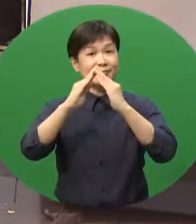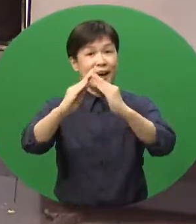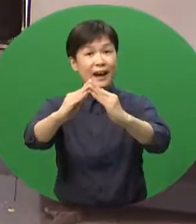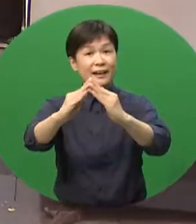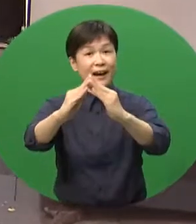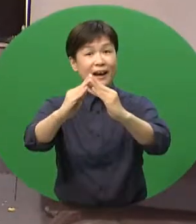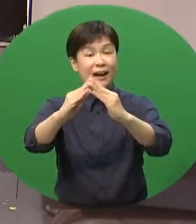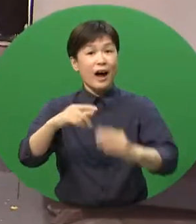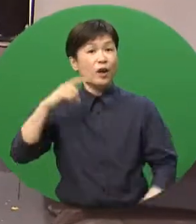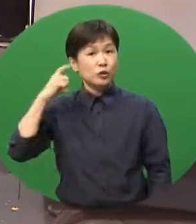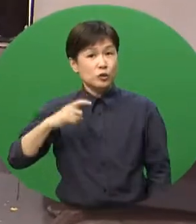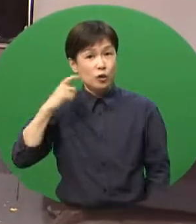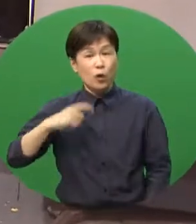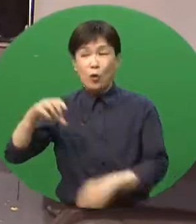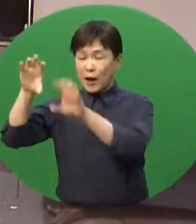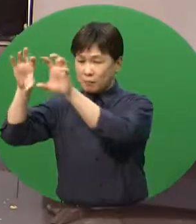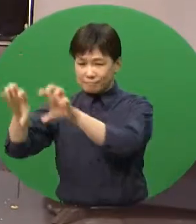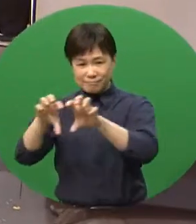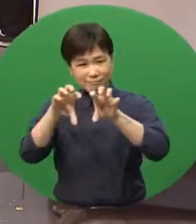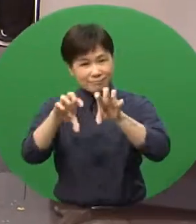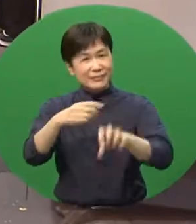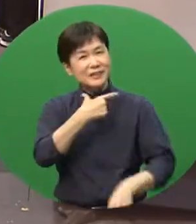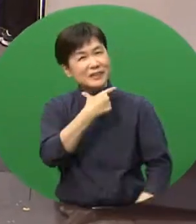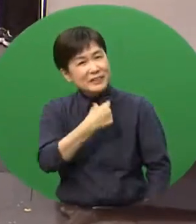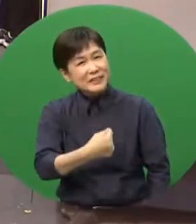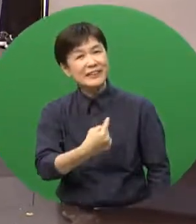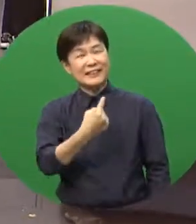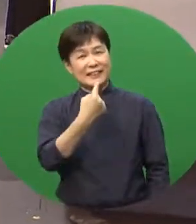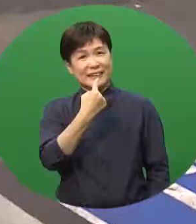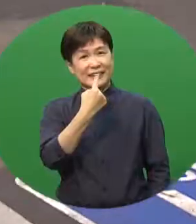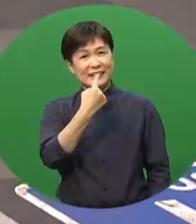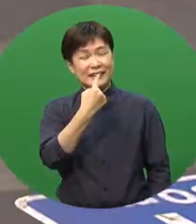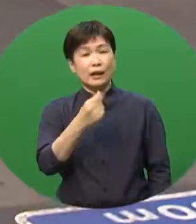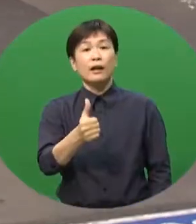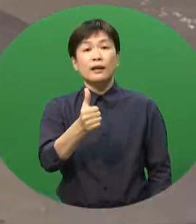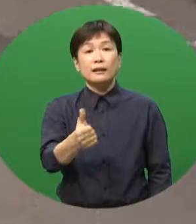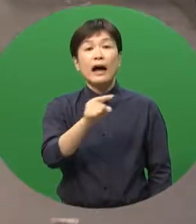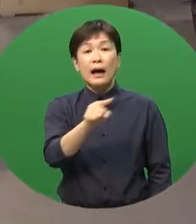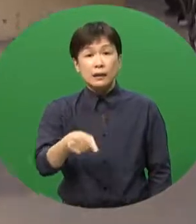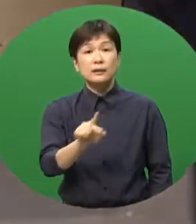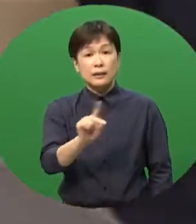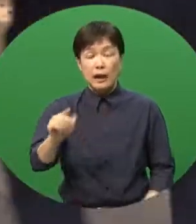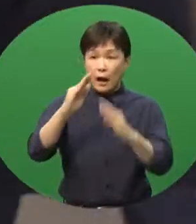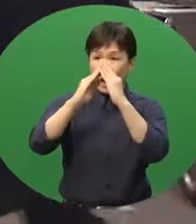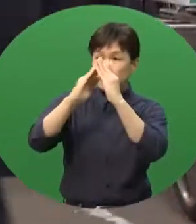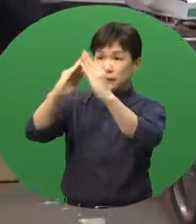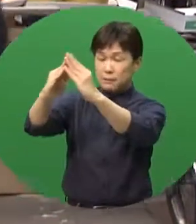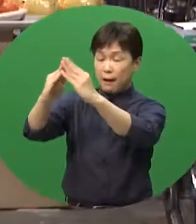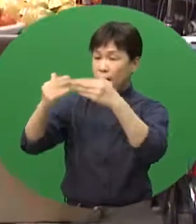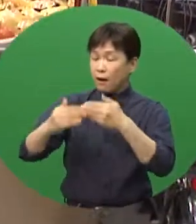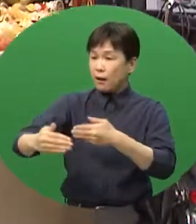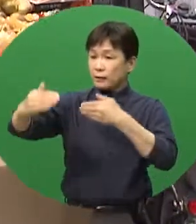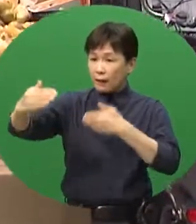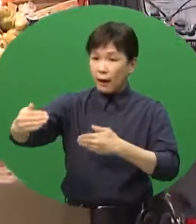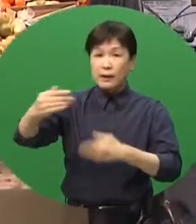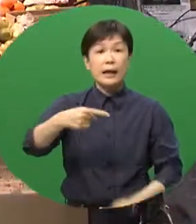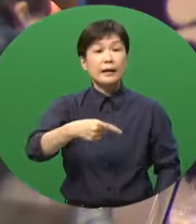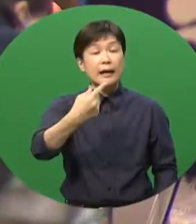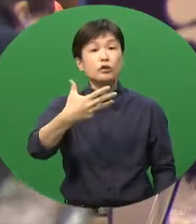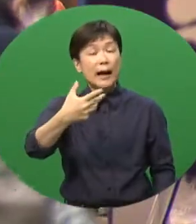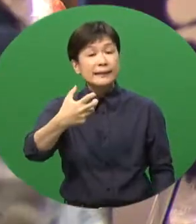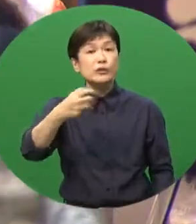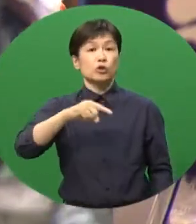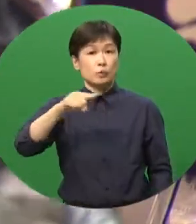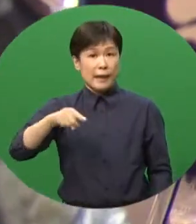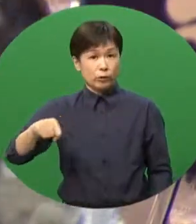ザ・昭和って感じ、好きなんだよな。 旦過市場の長さはおよそ180メートル、120店